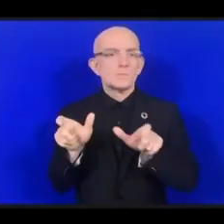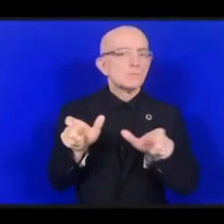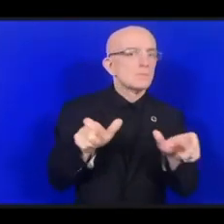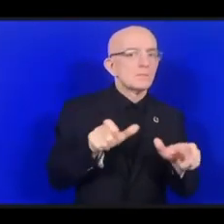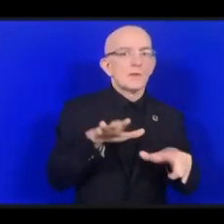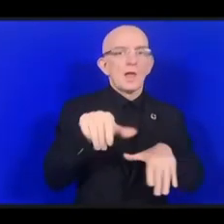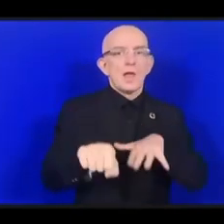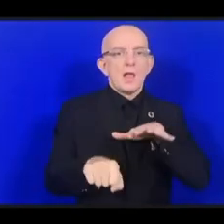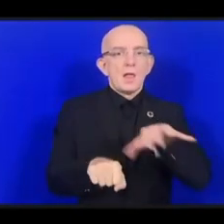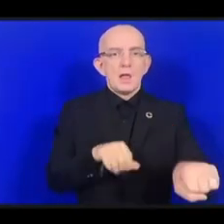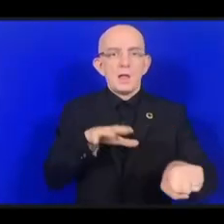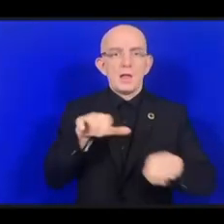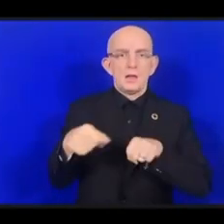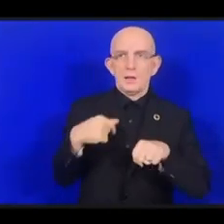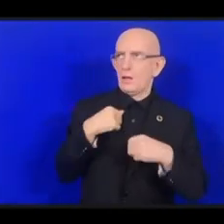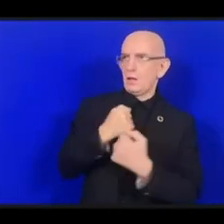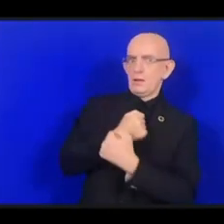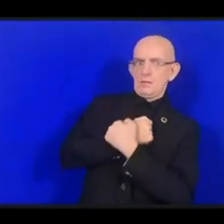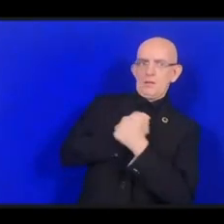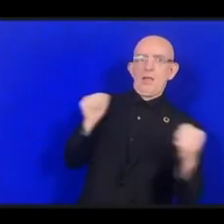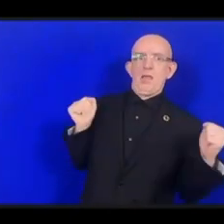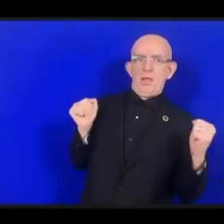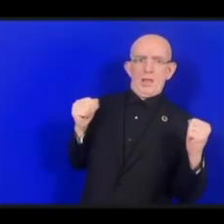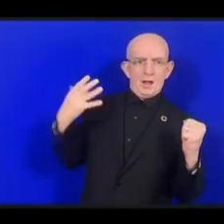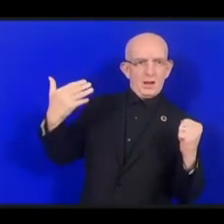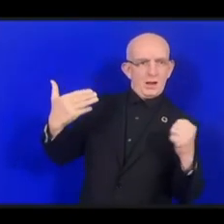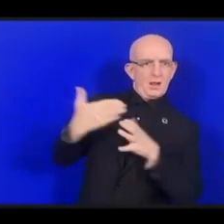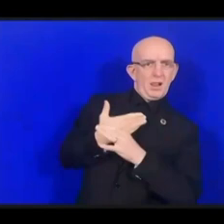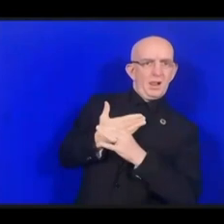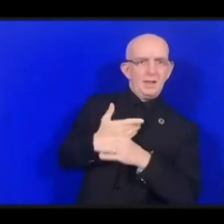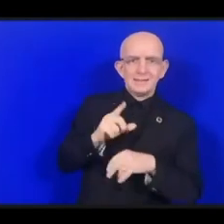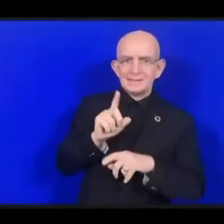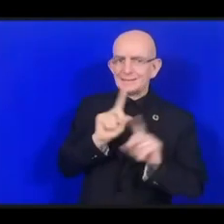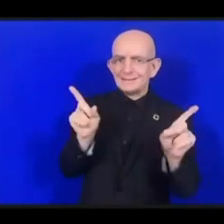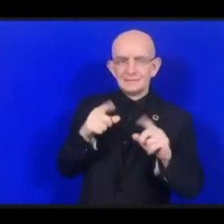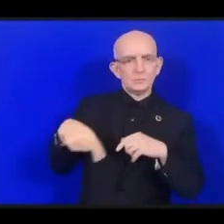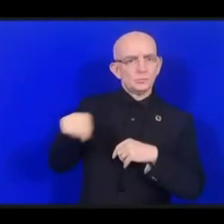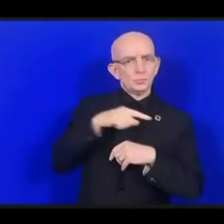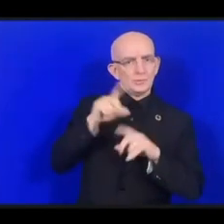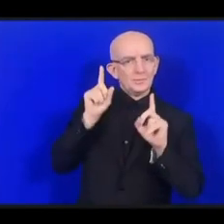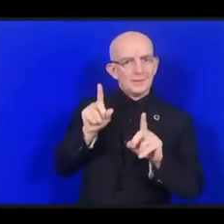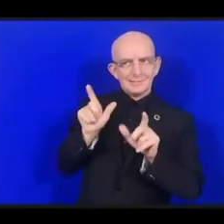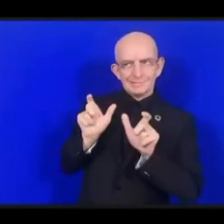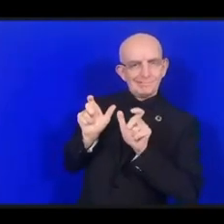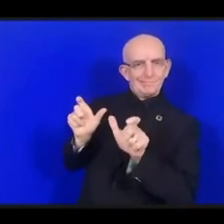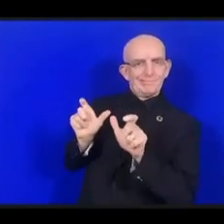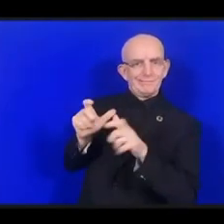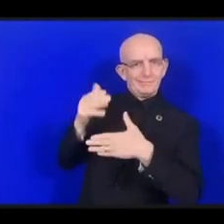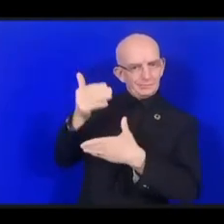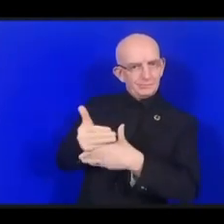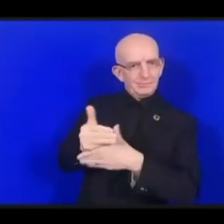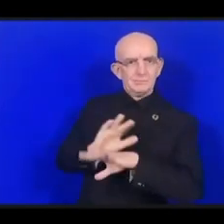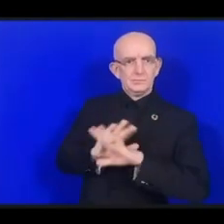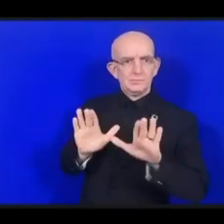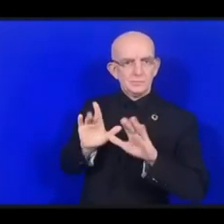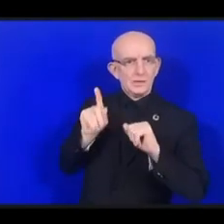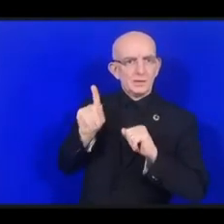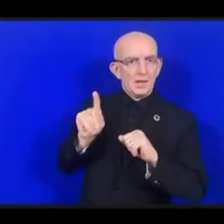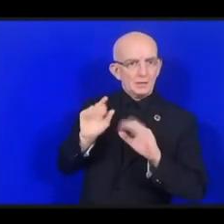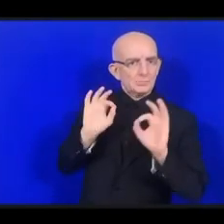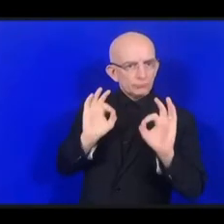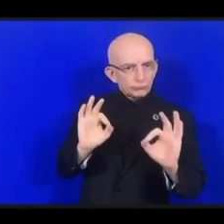mais nous devons également être conscient des avantages qui peuvent être qui peuvent atteindre nos